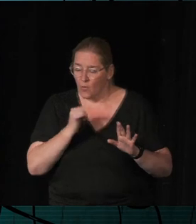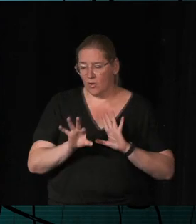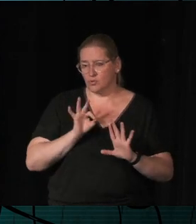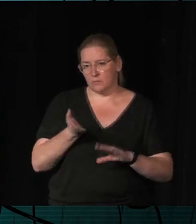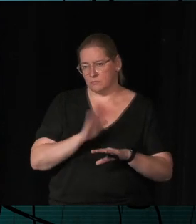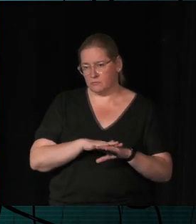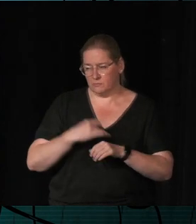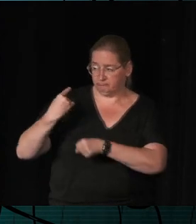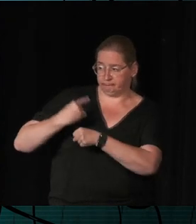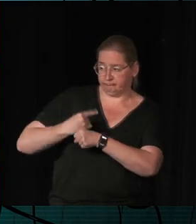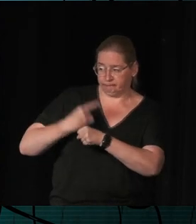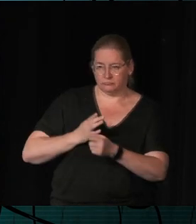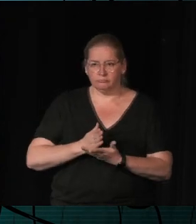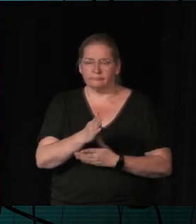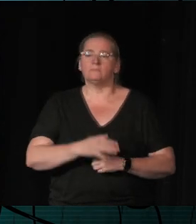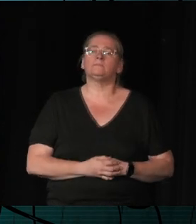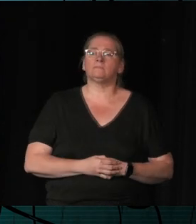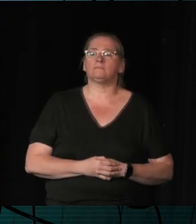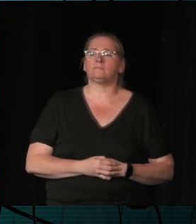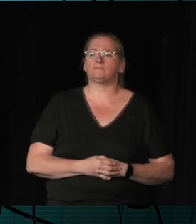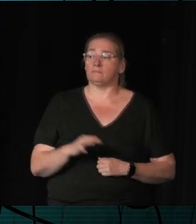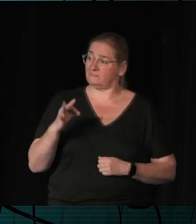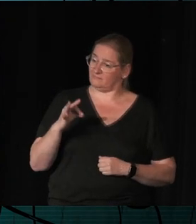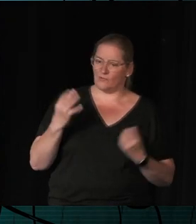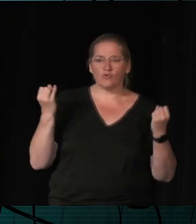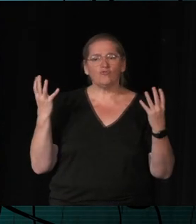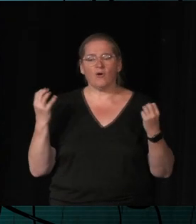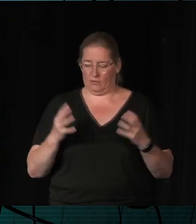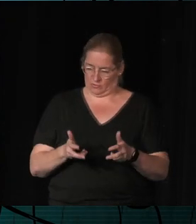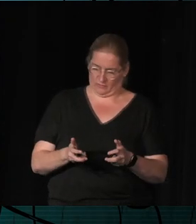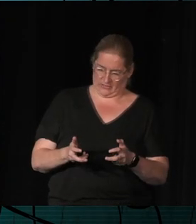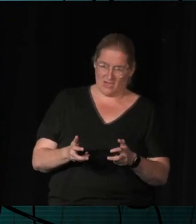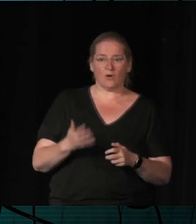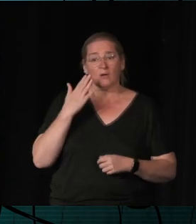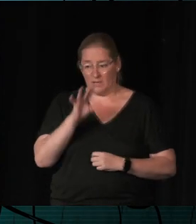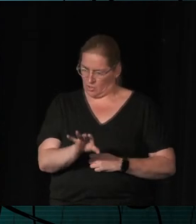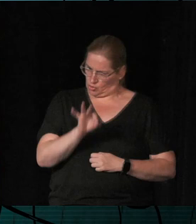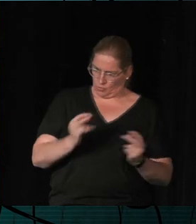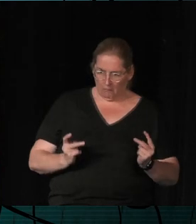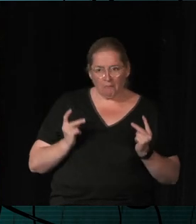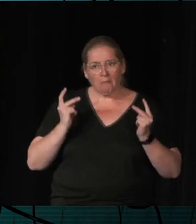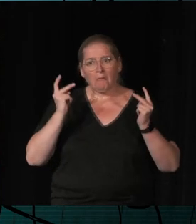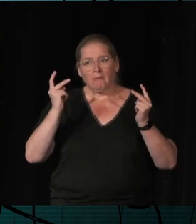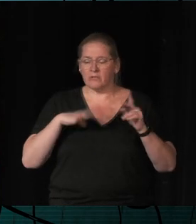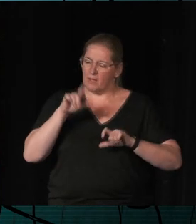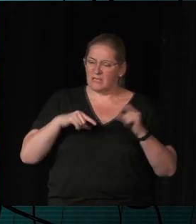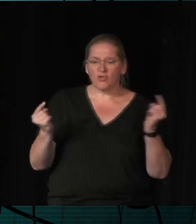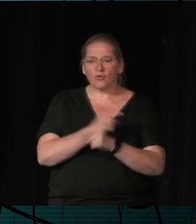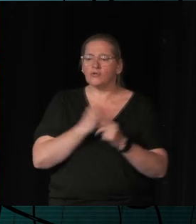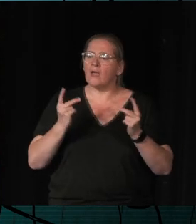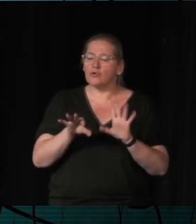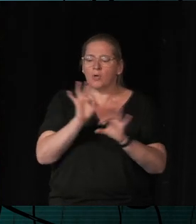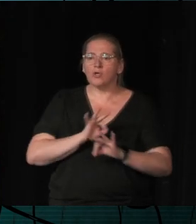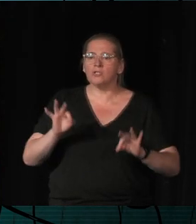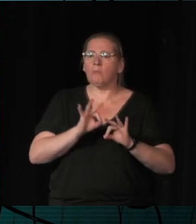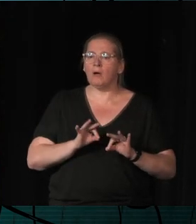que spontanément l'idée de choix dans le jeu vidéo est beaucoup valorisée et certains tendent à considérer quand il n'y a pas de choix, finalement qu'est-ce qu'on fait là.